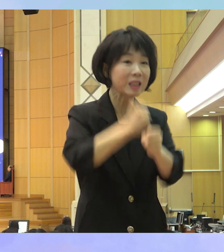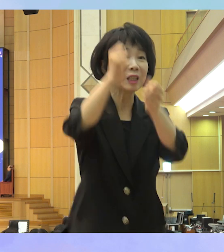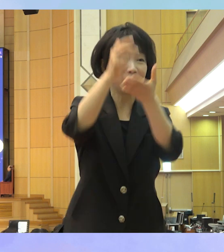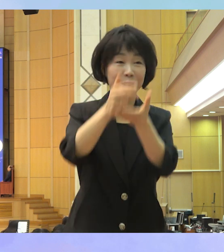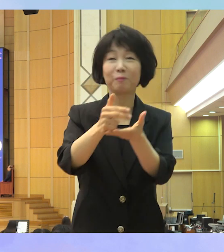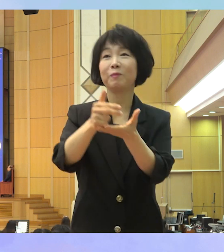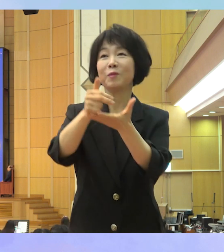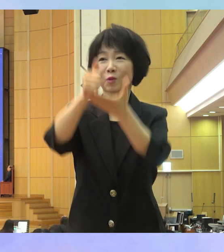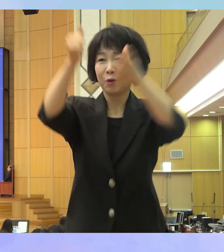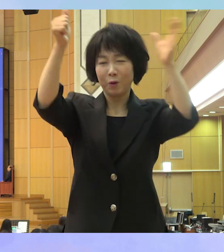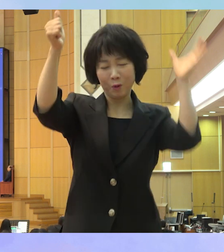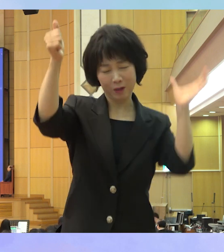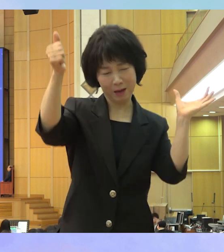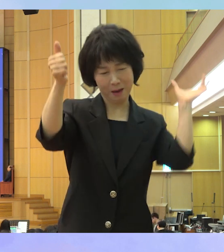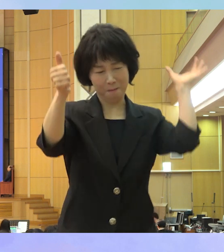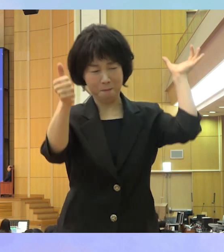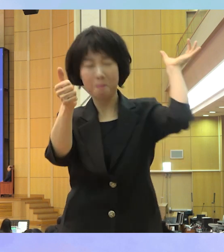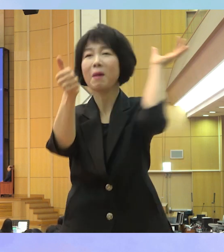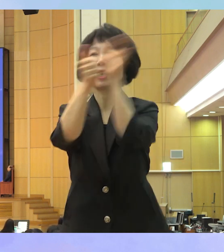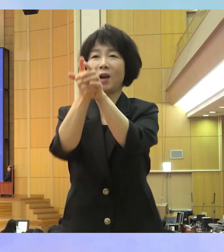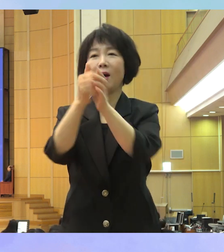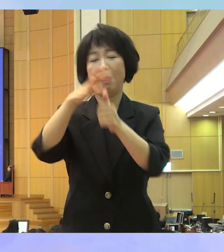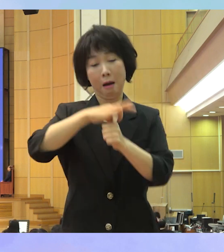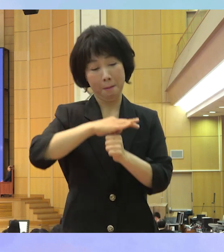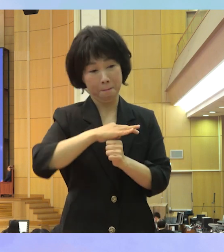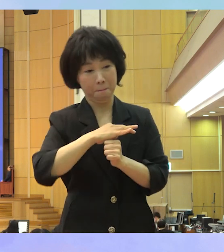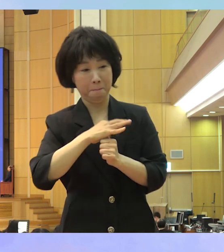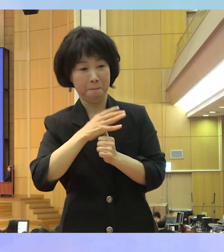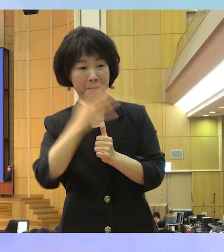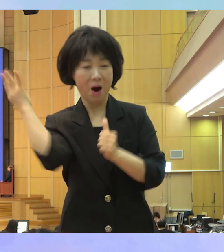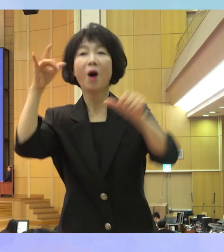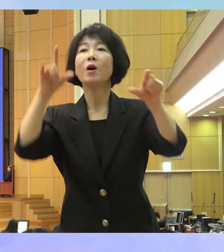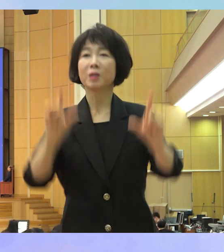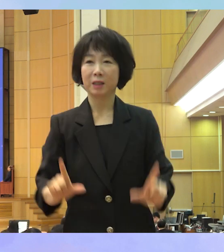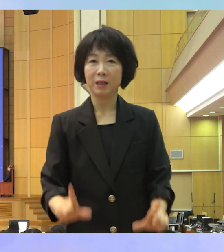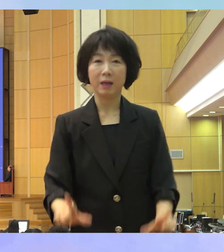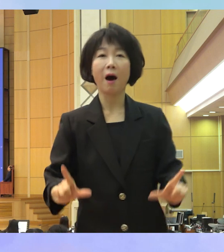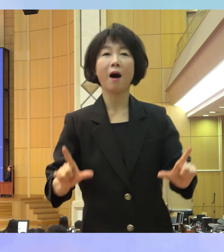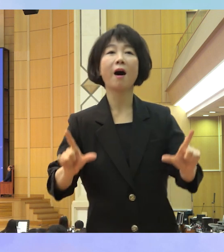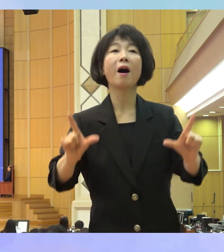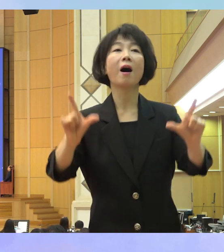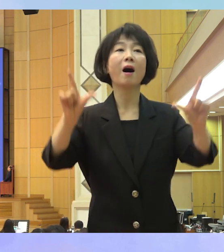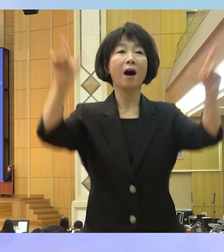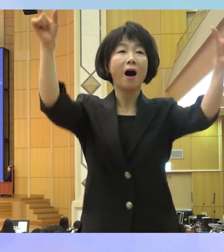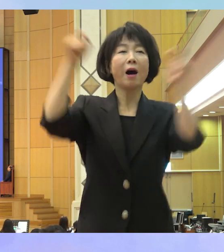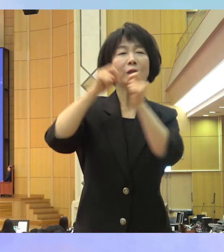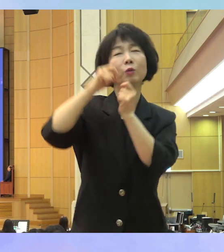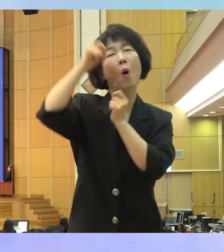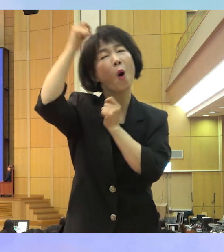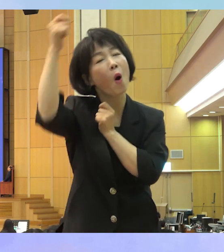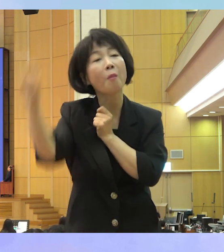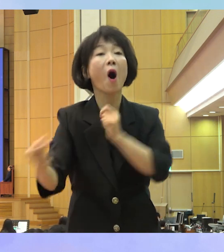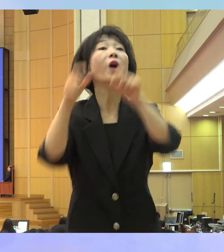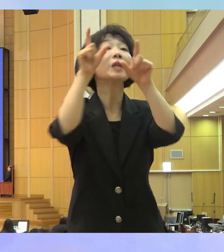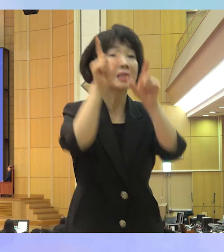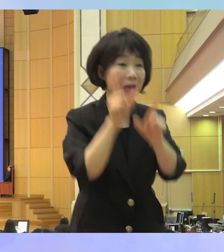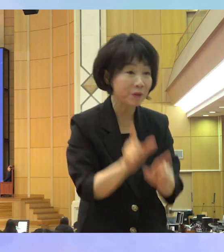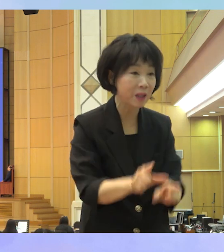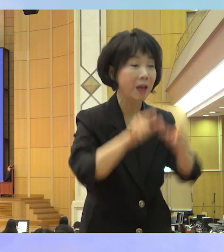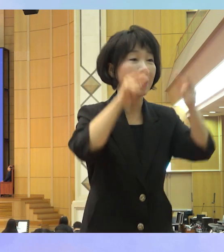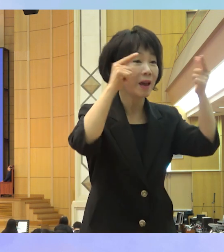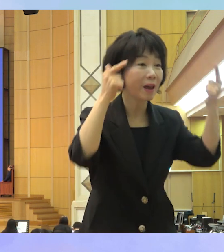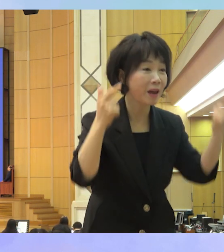무거운 짐 주께 맡겨 벗을 날도